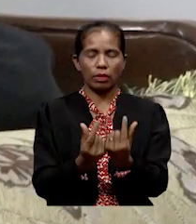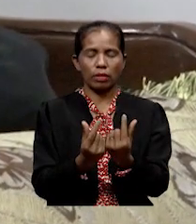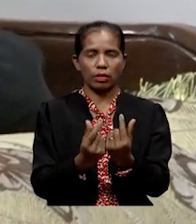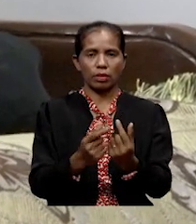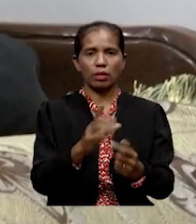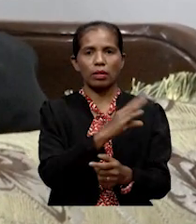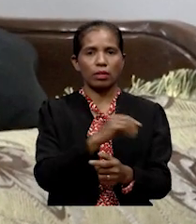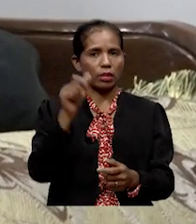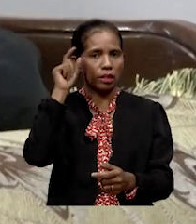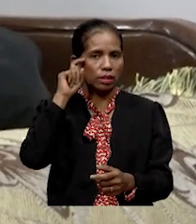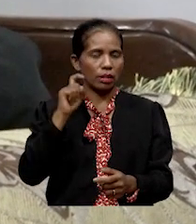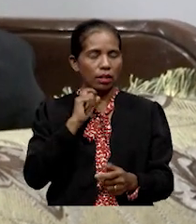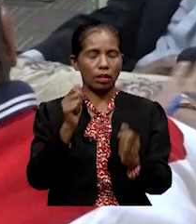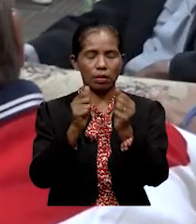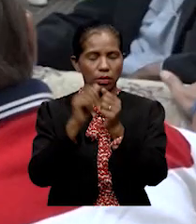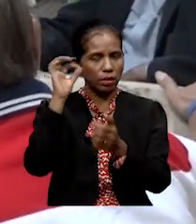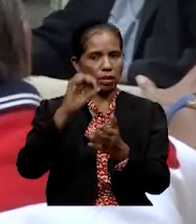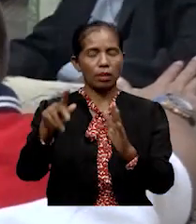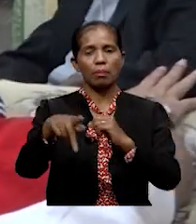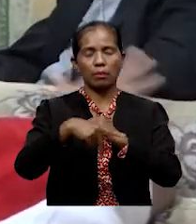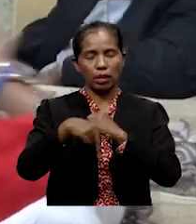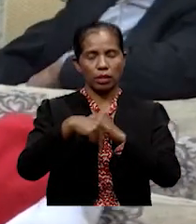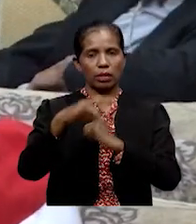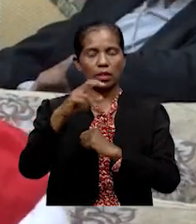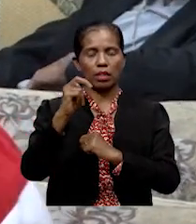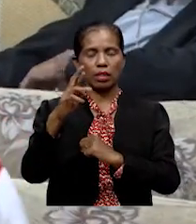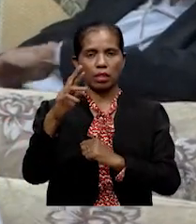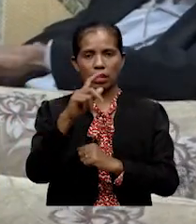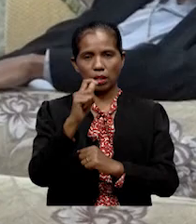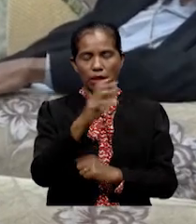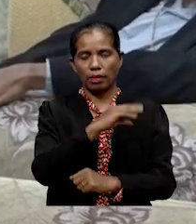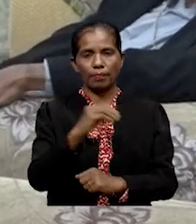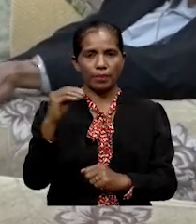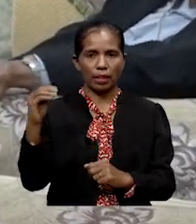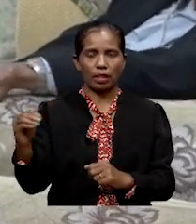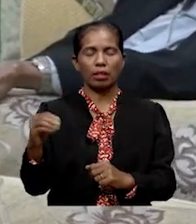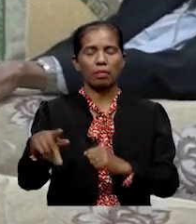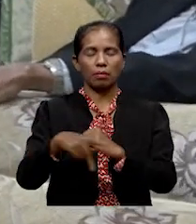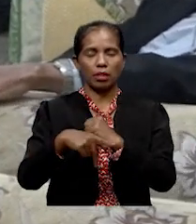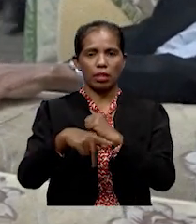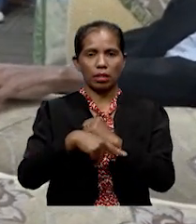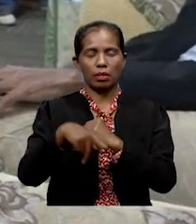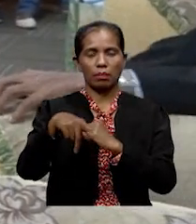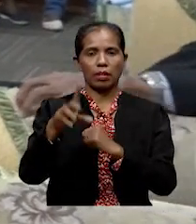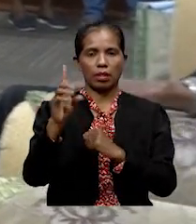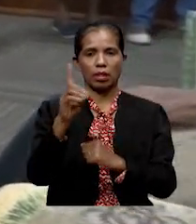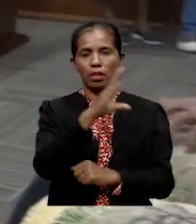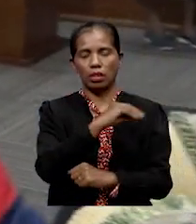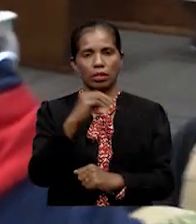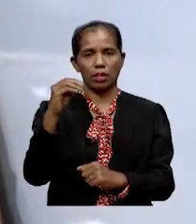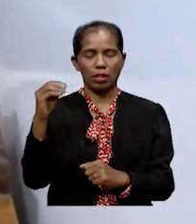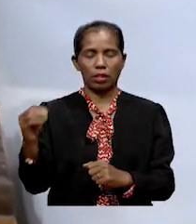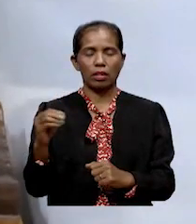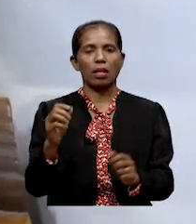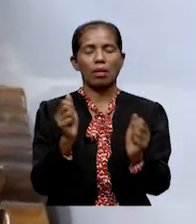Sanan Guzmán, Hamutuko Sekretario Geral Partido CNRT, Francisco Calvo Adilai, Sekretario Geral Partido Demokratiku, Antonio da Conceição, inklui